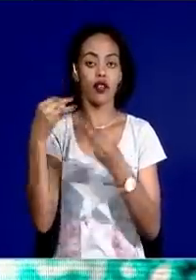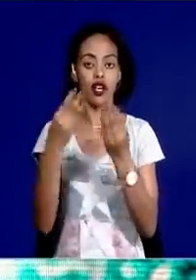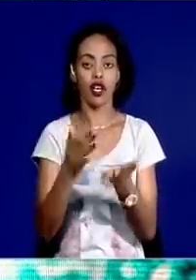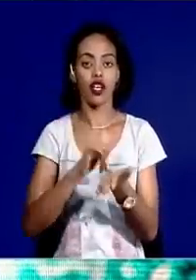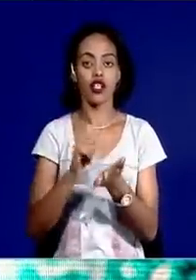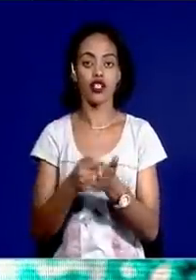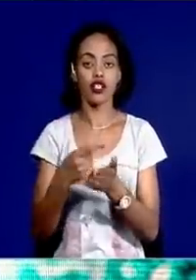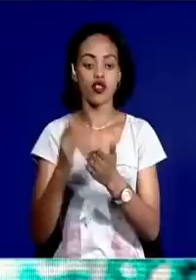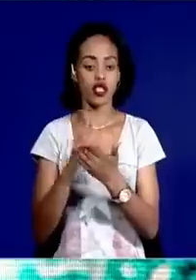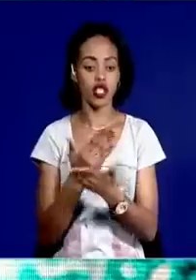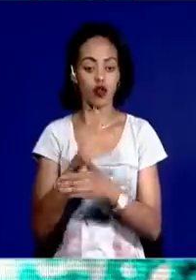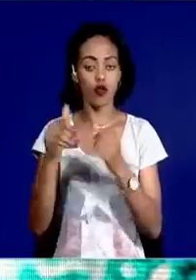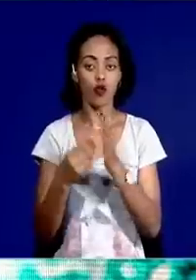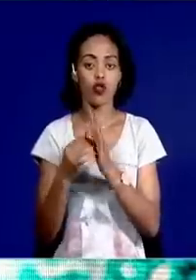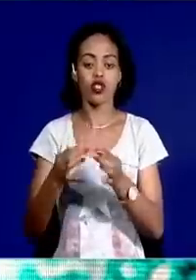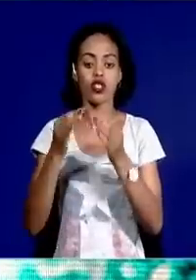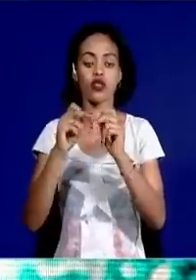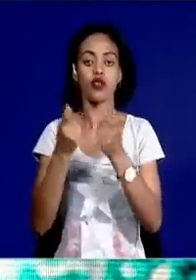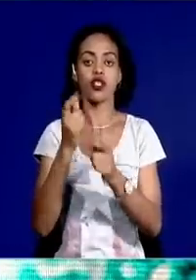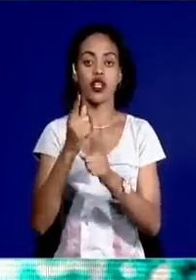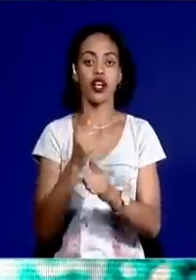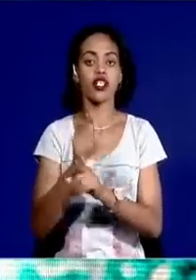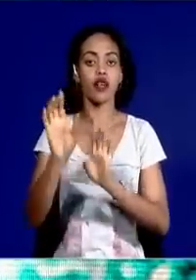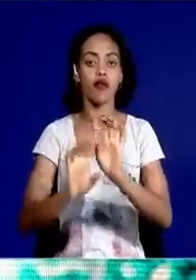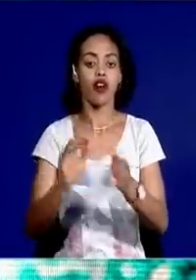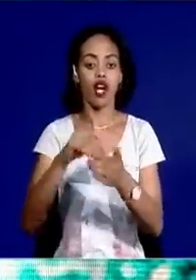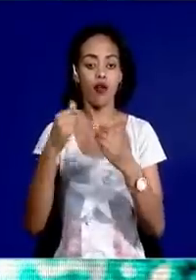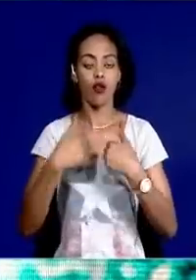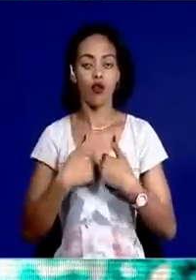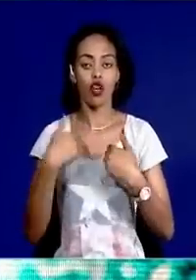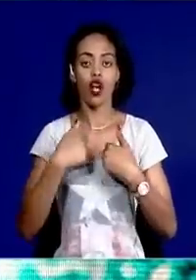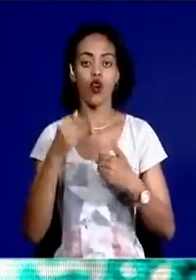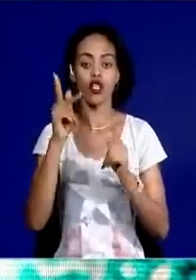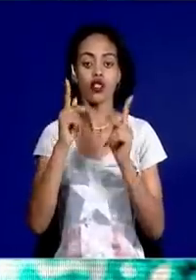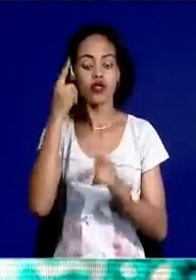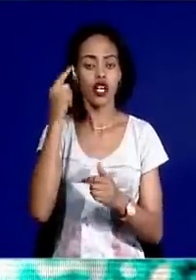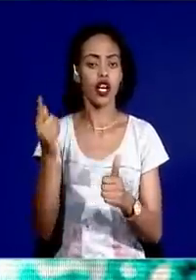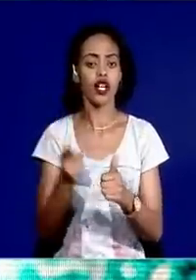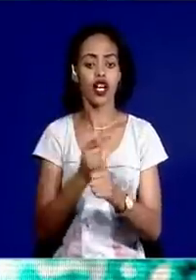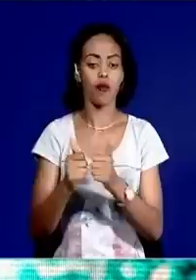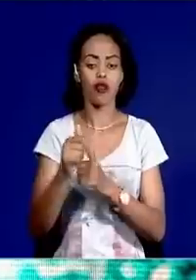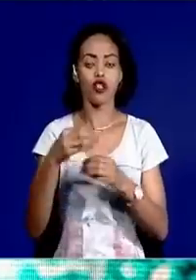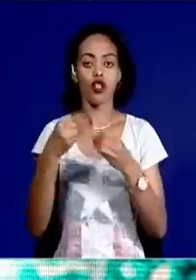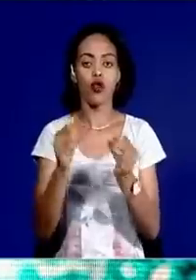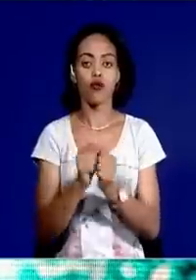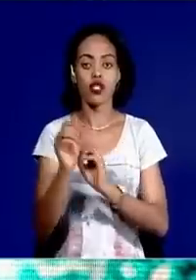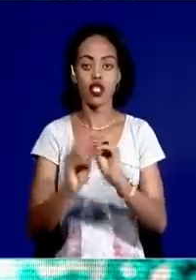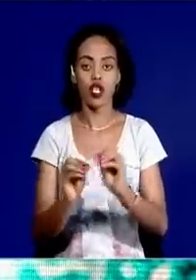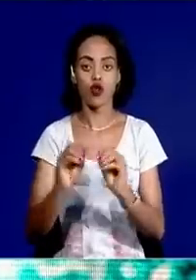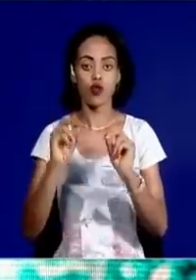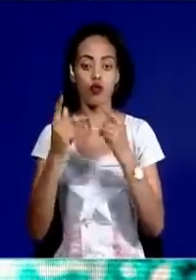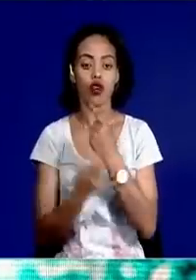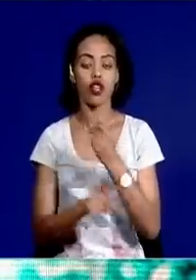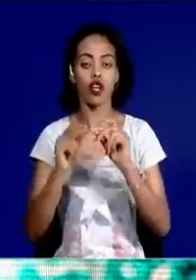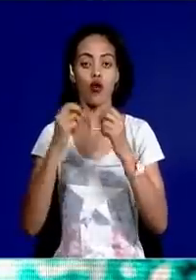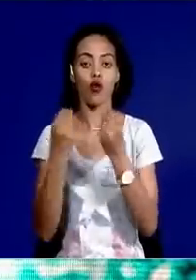خلو زا ساتفن سقر ديموكراسي زرقا قدس أن مكبر أب هلونان هلوات نزب تقرأي قدام النتيبوم مزنك أساقسو بوليتكا ودبات